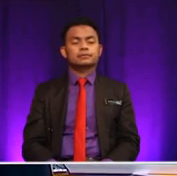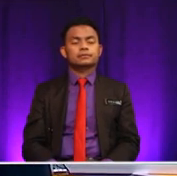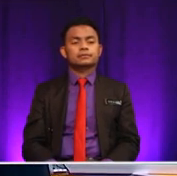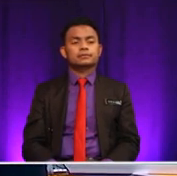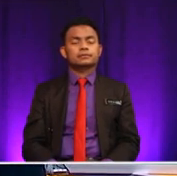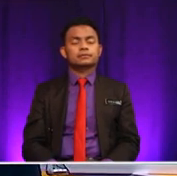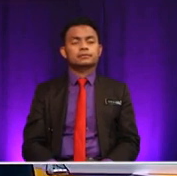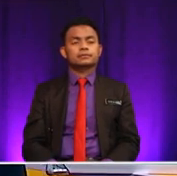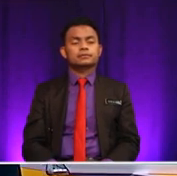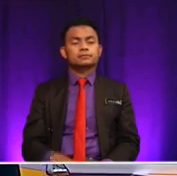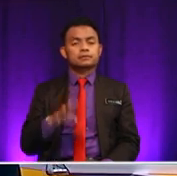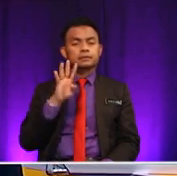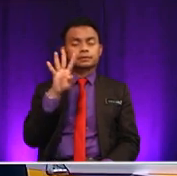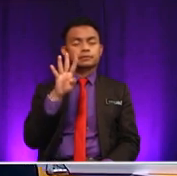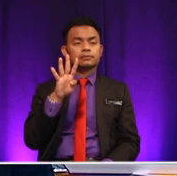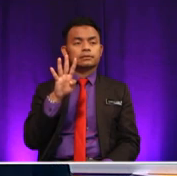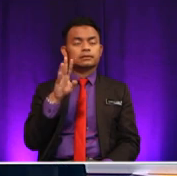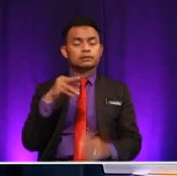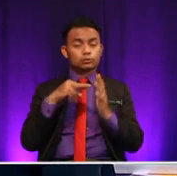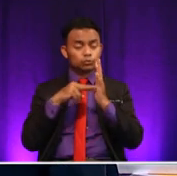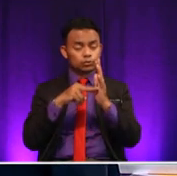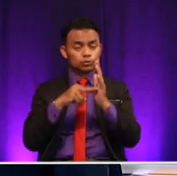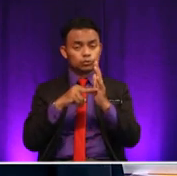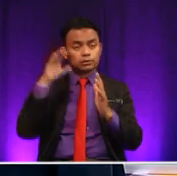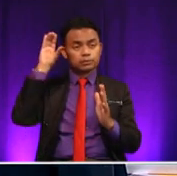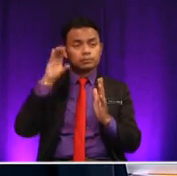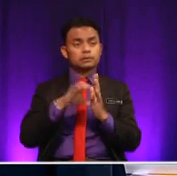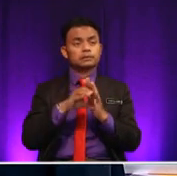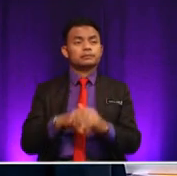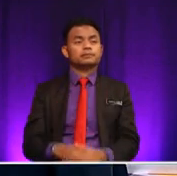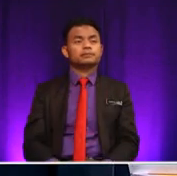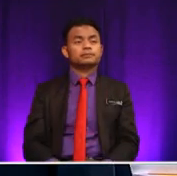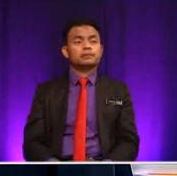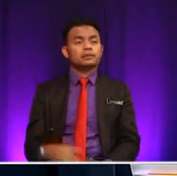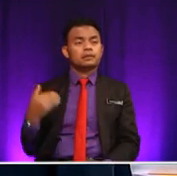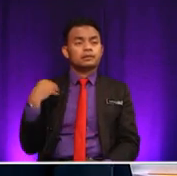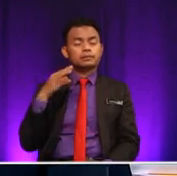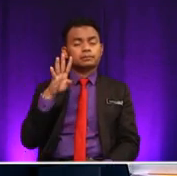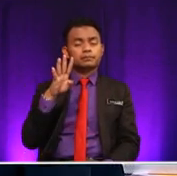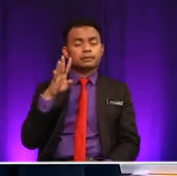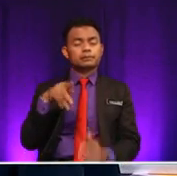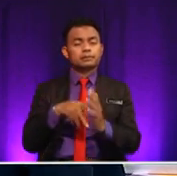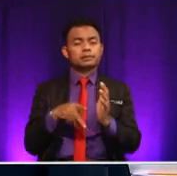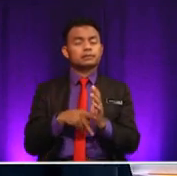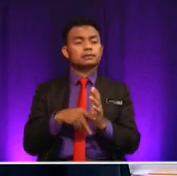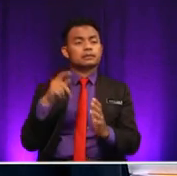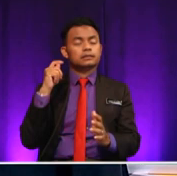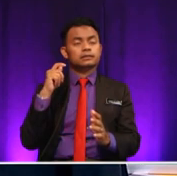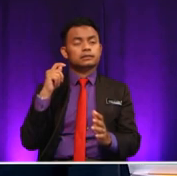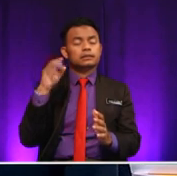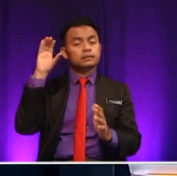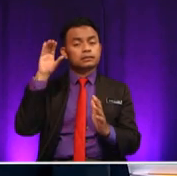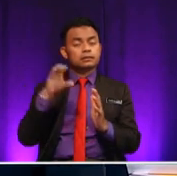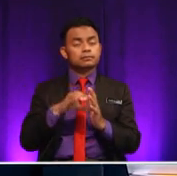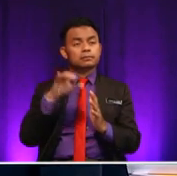oke yang keempat rujuk raja yang disetrika dalam empat sekali tadi Raja sebenarnya antara penting juga